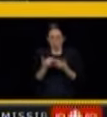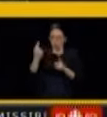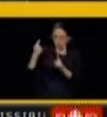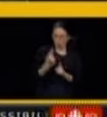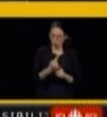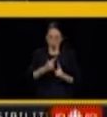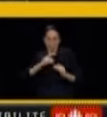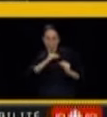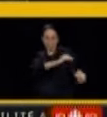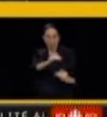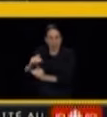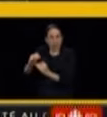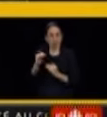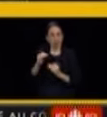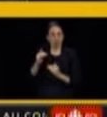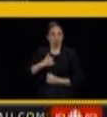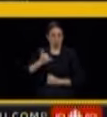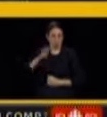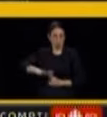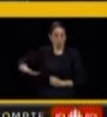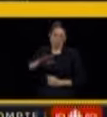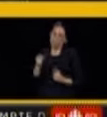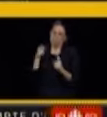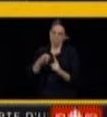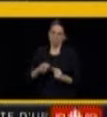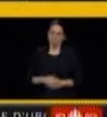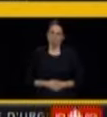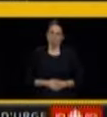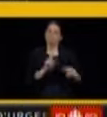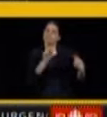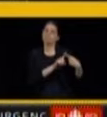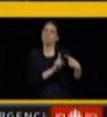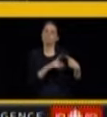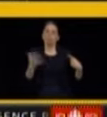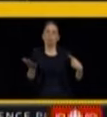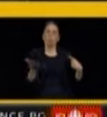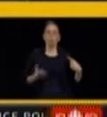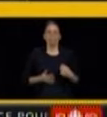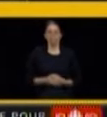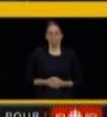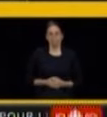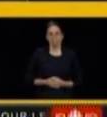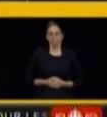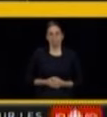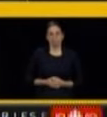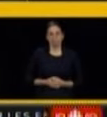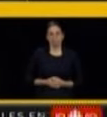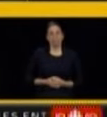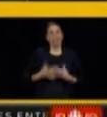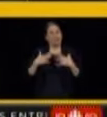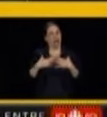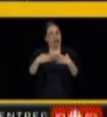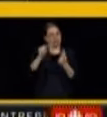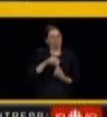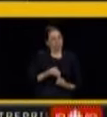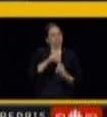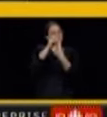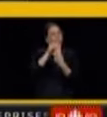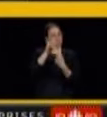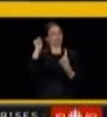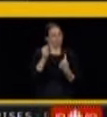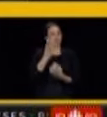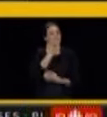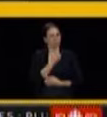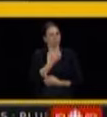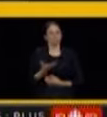protéger nos jeunes. On va y aller d'abord avec des raisons de santé. Donc, ce que je veux dire